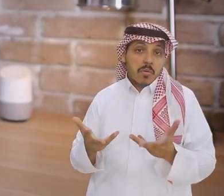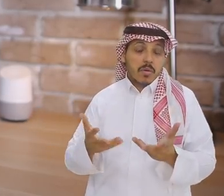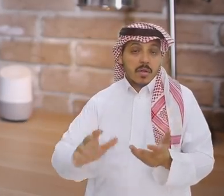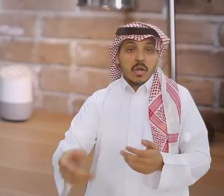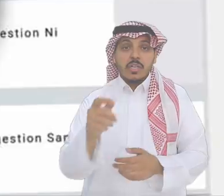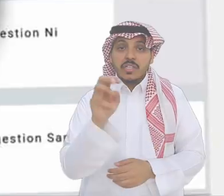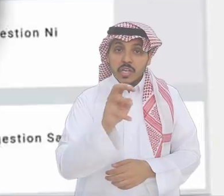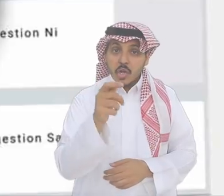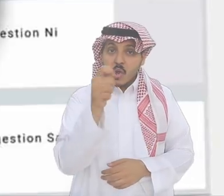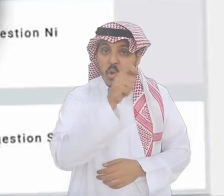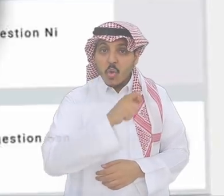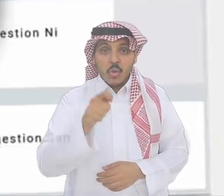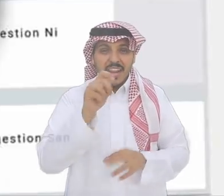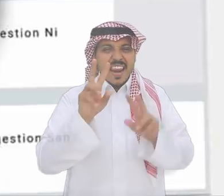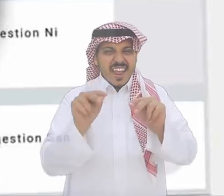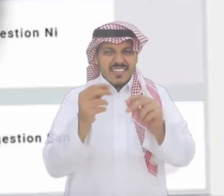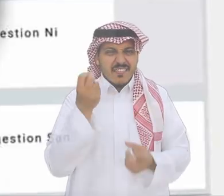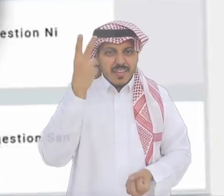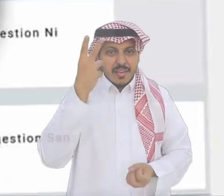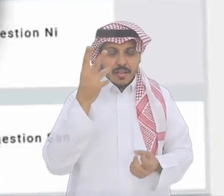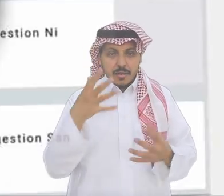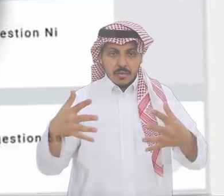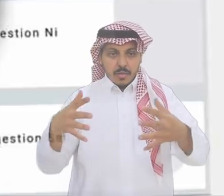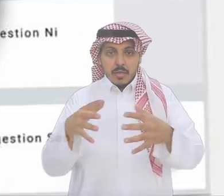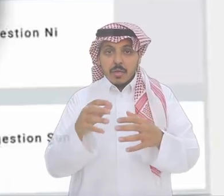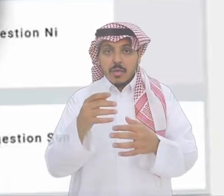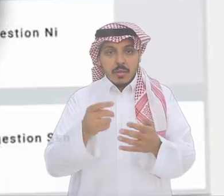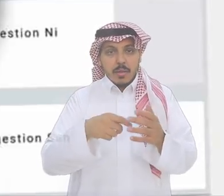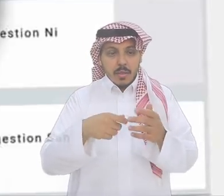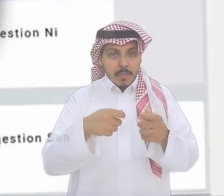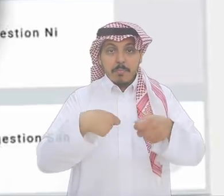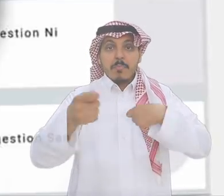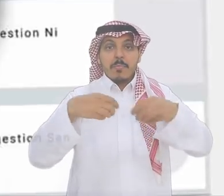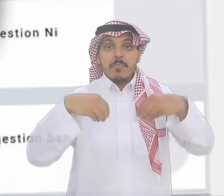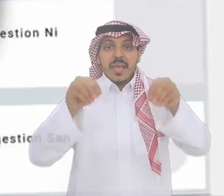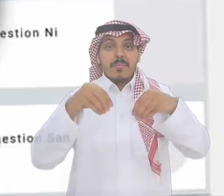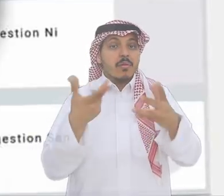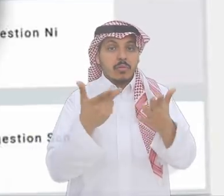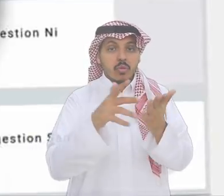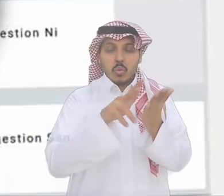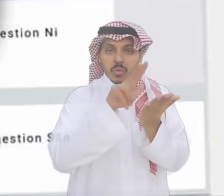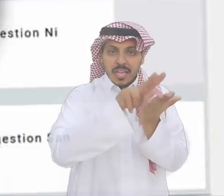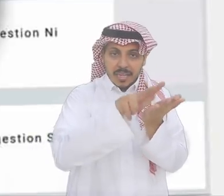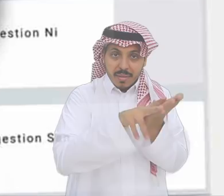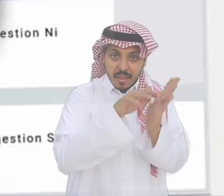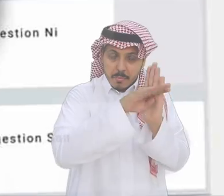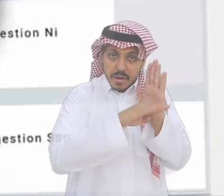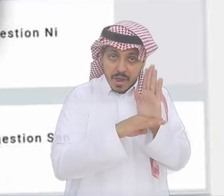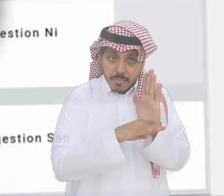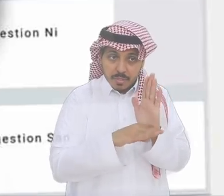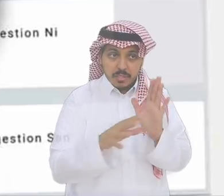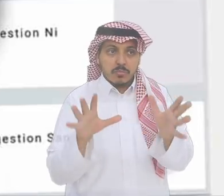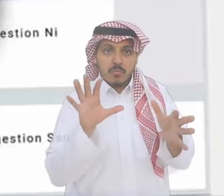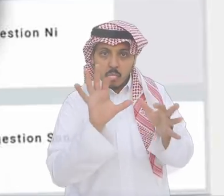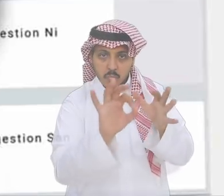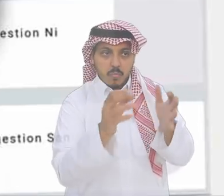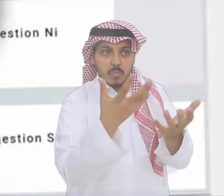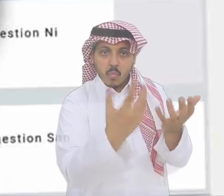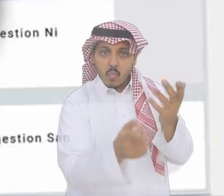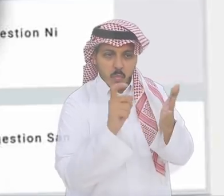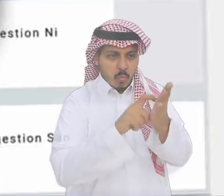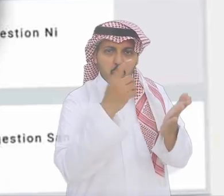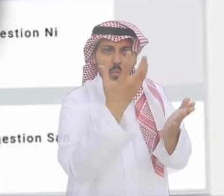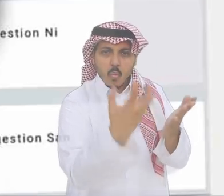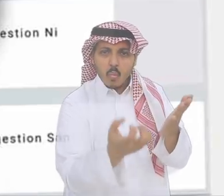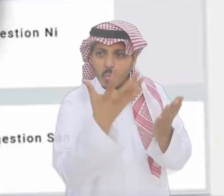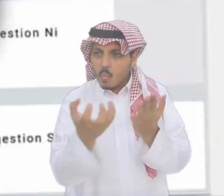فجوجل عندهم نفس الفوشيه اللي شغالين عليه اللي هي منظومه تحت التطوير وتحت نقدر نقول الاحتضان لايجاد متجر